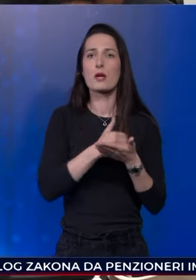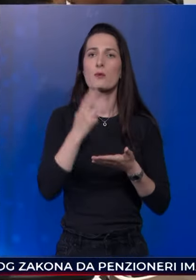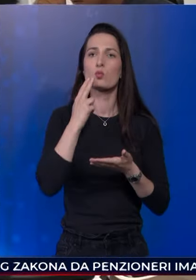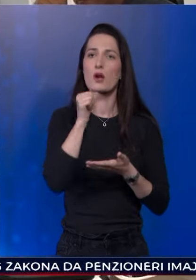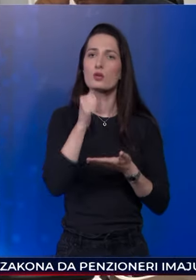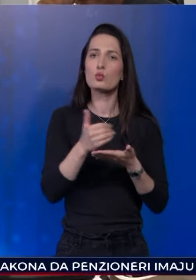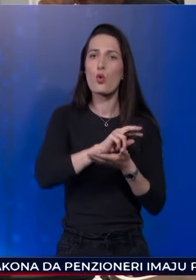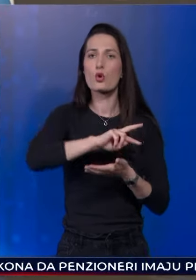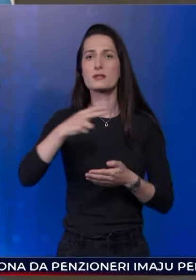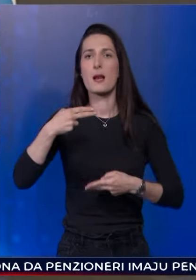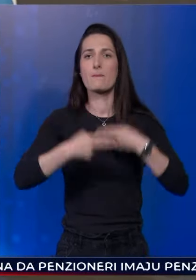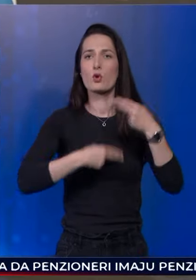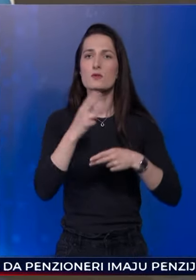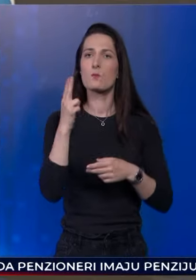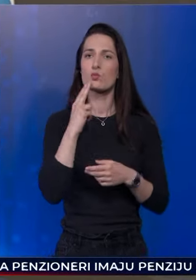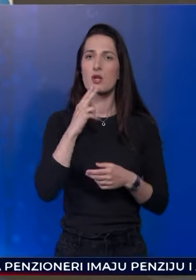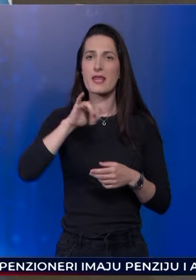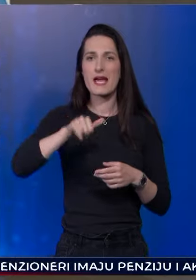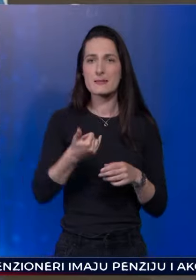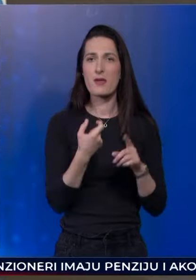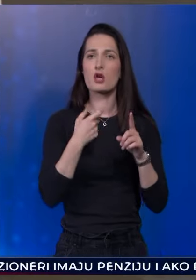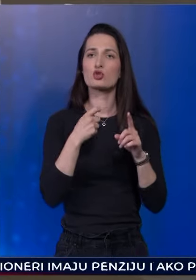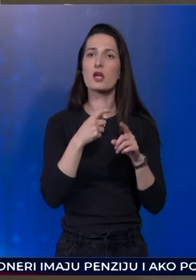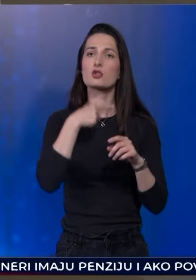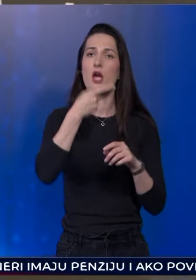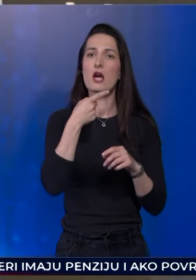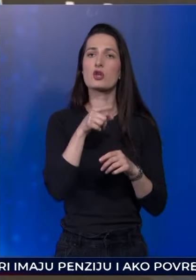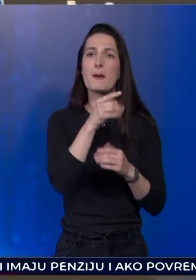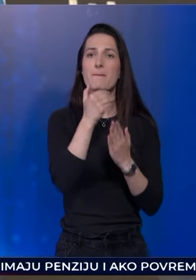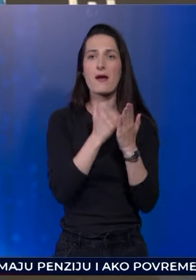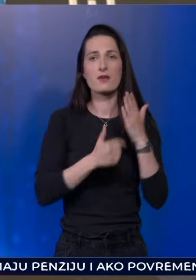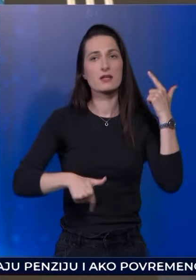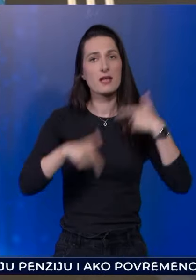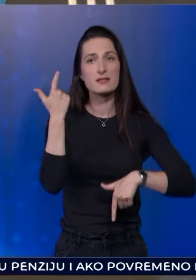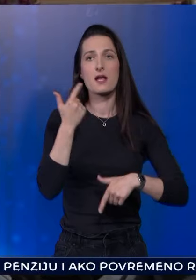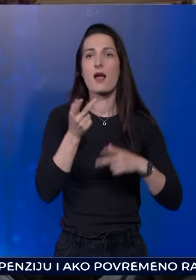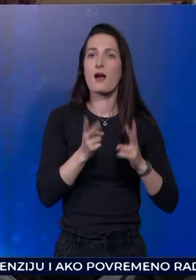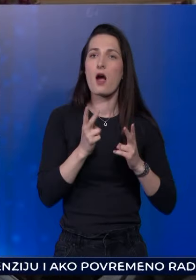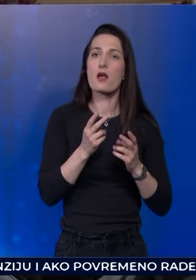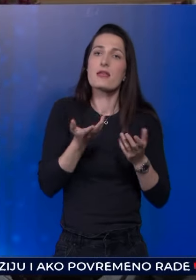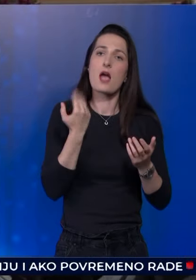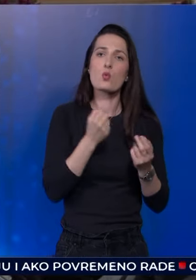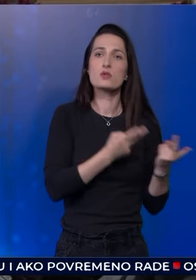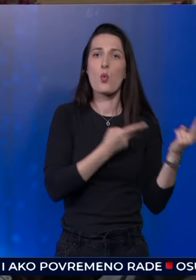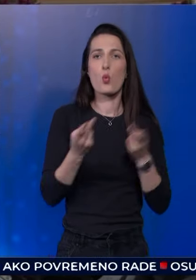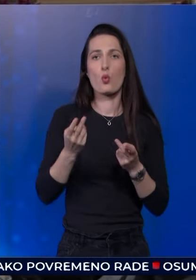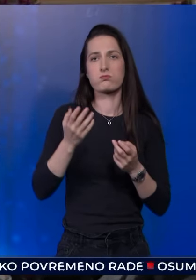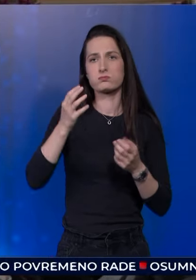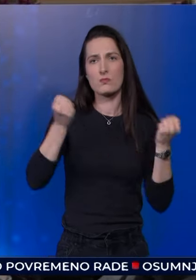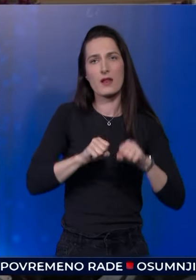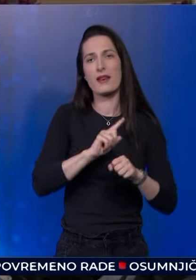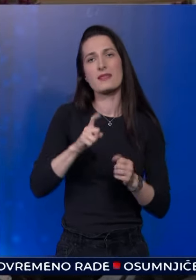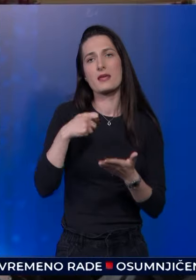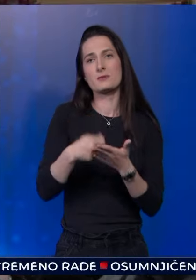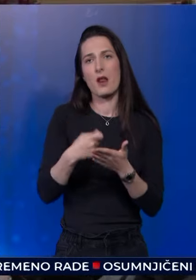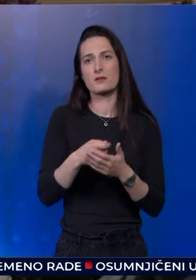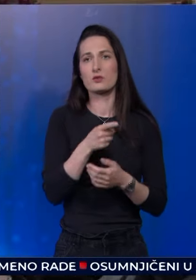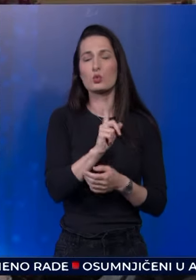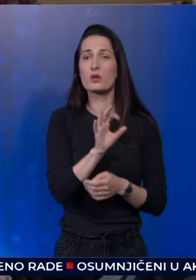ostalih proizvoda za pušenje kaže da je pravilnik jasan, iako za ugostitelje nije baš isplativ. To nije idealno rješenje uopšte da se izgrađuju kakve sobe